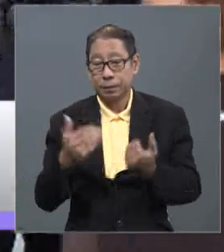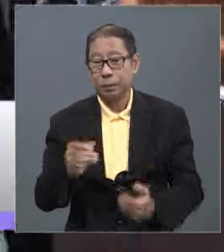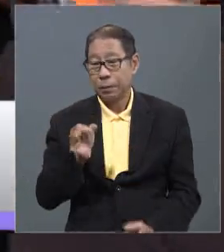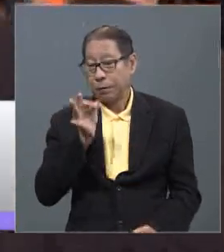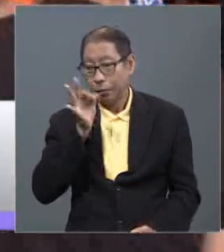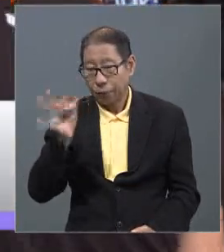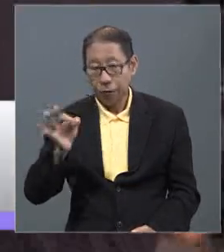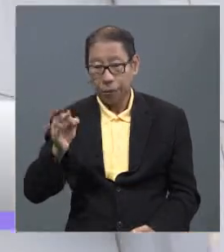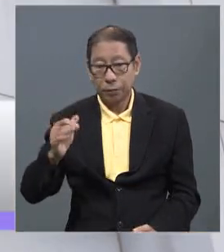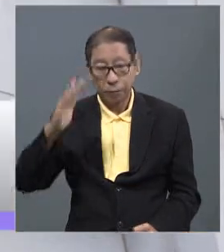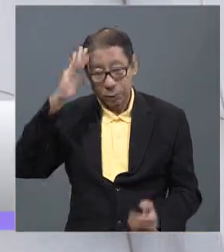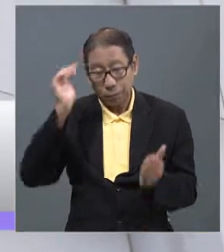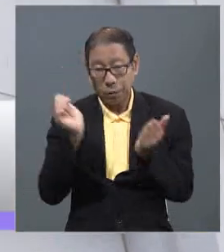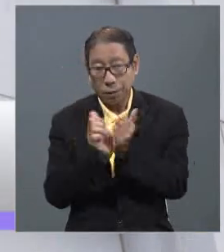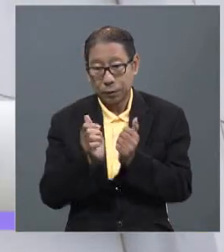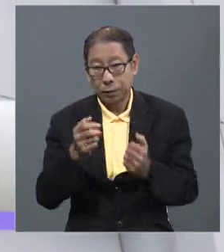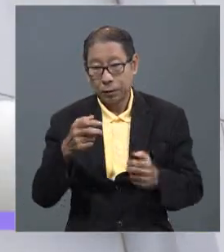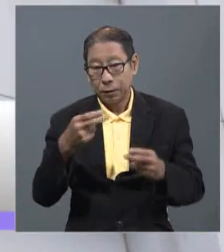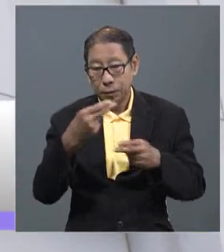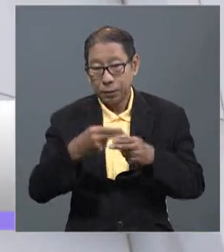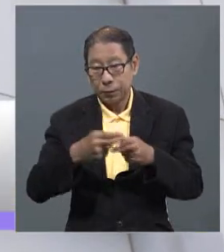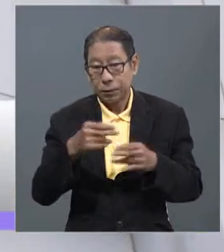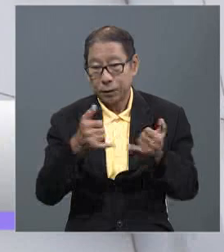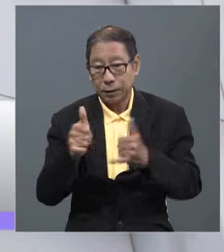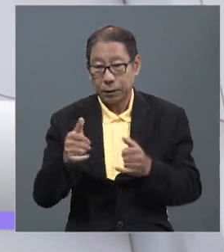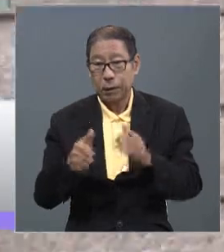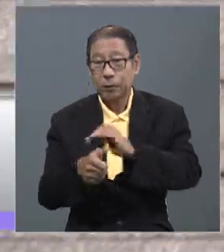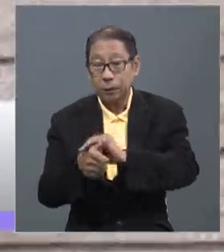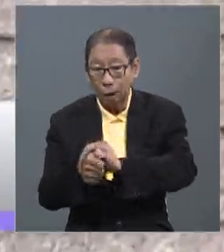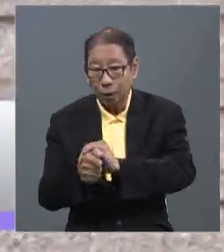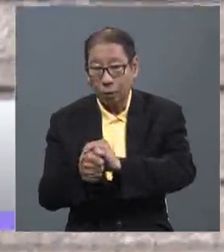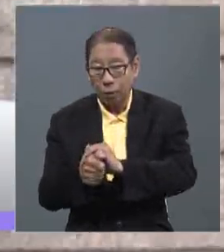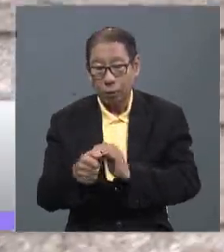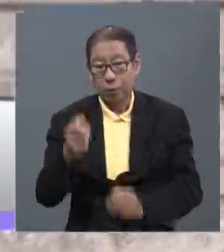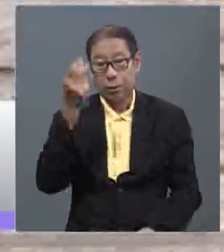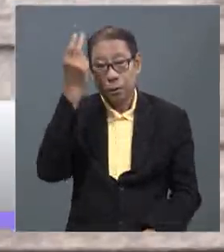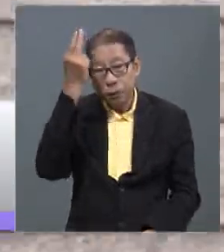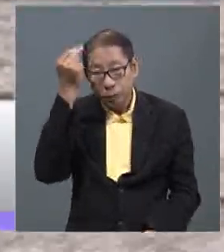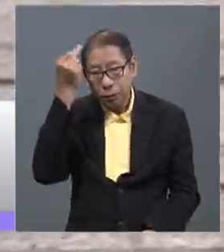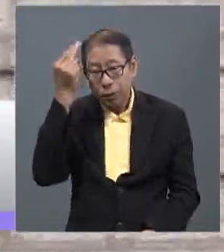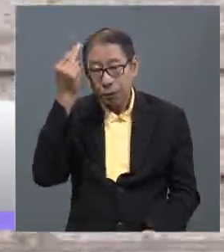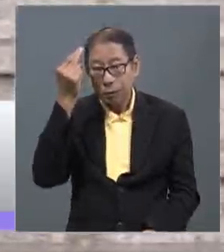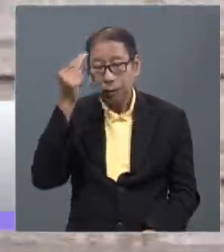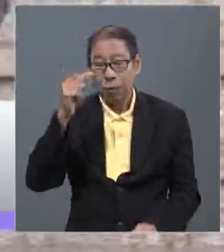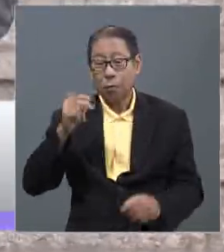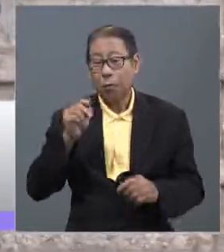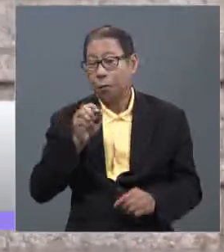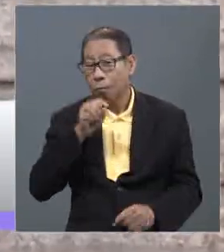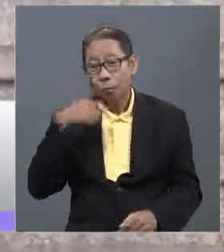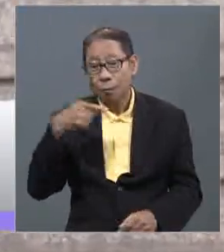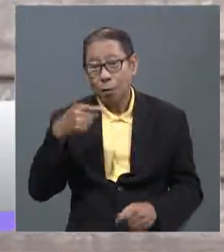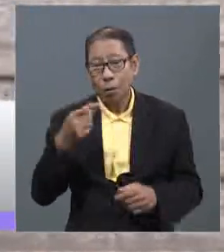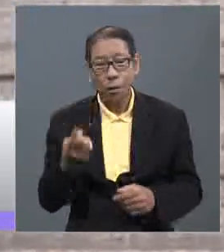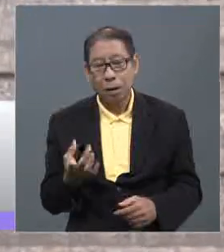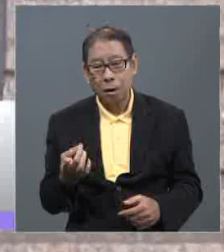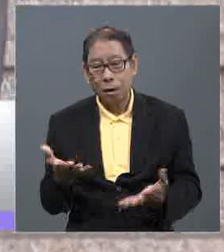ด้วยว ัน นี้ก็เลยร้องทีเดียว3ต่อเลยนะครับทีนี้แล้วบิ๊กต่ายล่ะว่ายังไงเพราะว่าวันนี้ถูกทางบิ๊กโจ๊กร้องใช่ไหมฮะบิ๊กต่